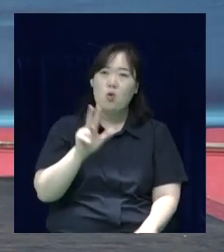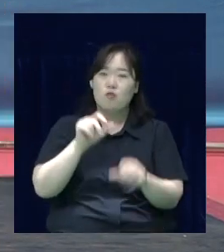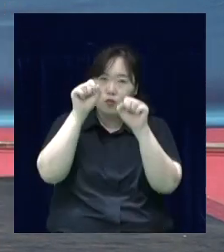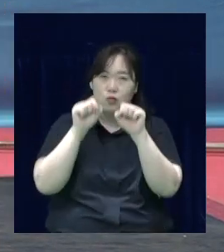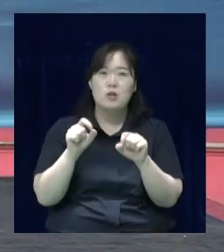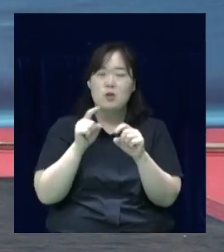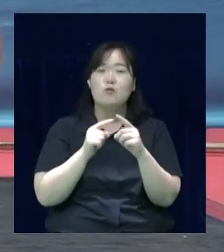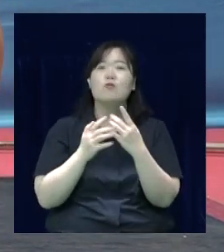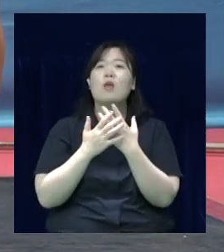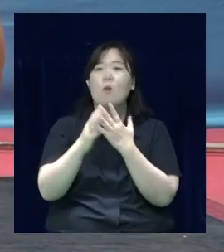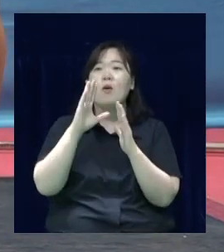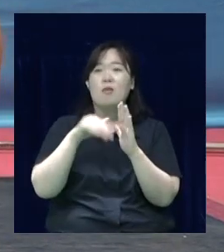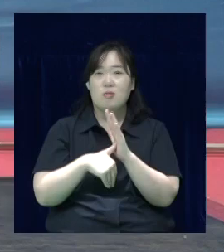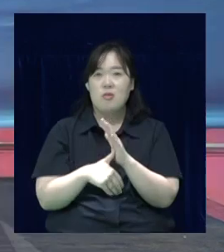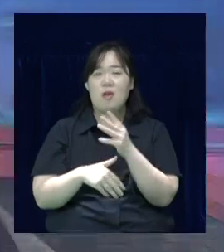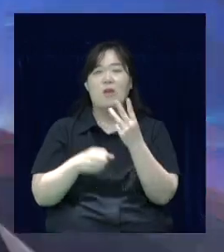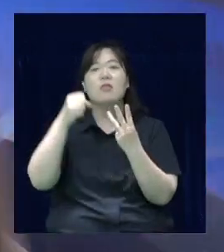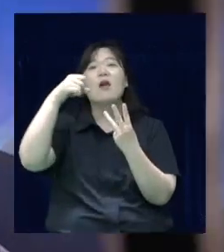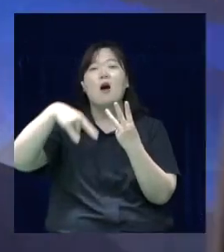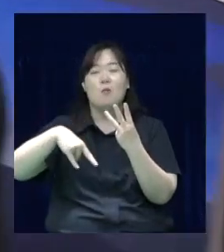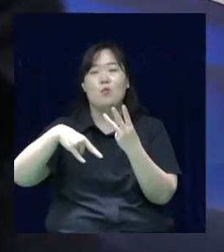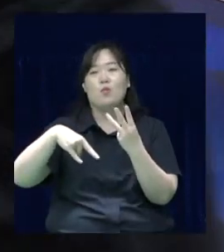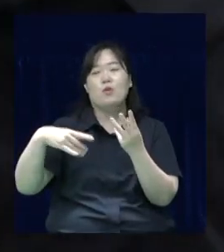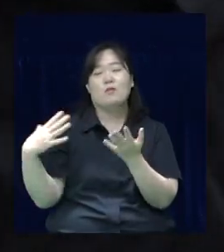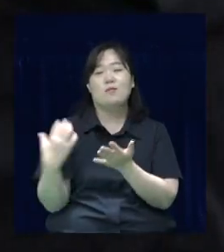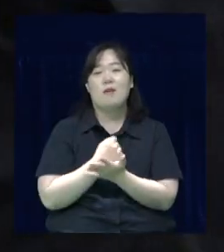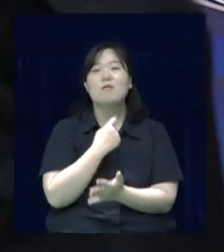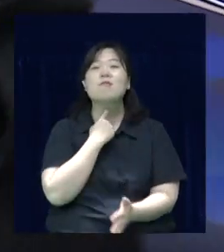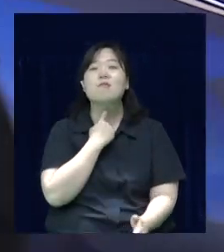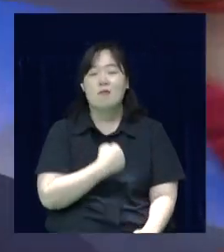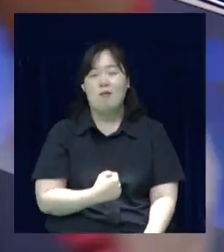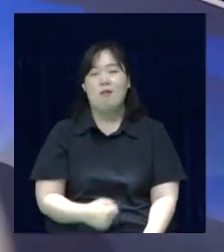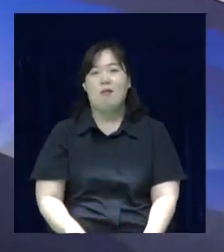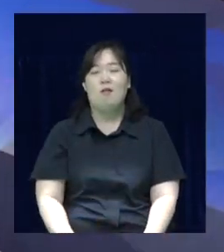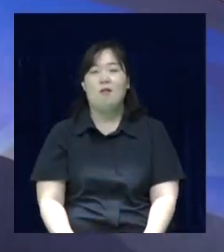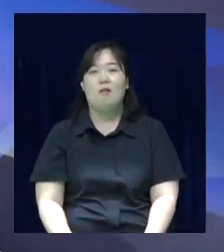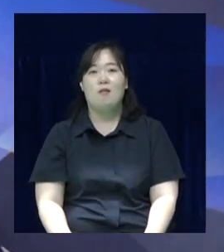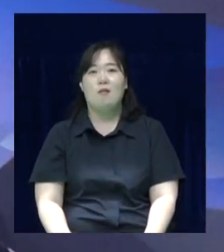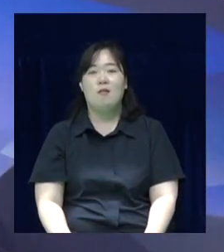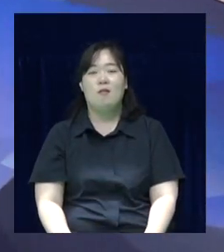이력이 있습니다. 자, 예. 과연 박정훈 선수가 예. 이번 웨이트리프팅에서